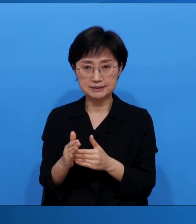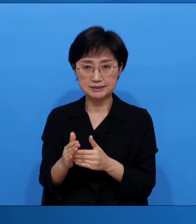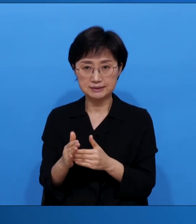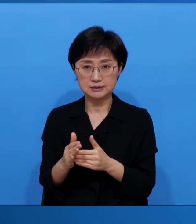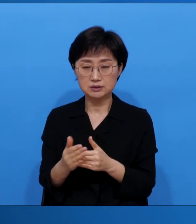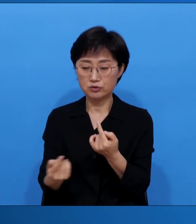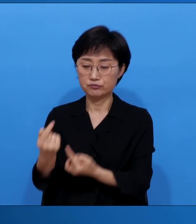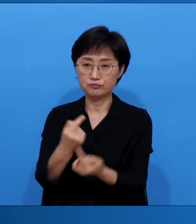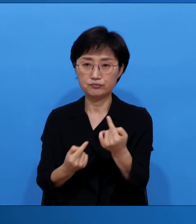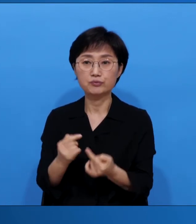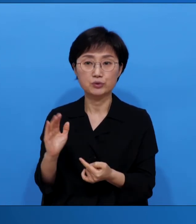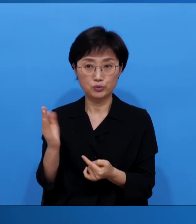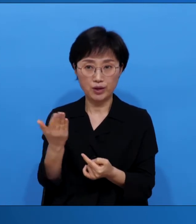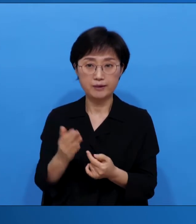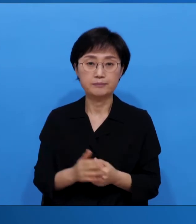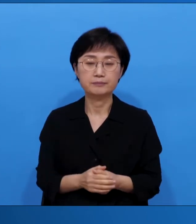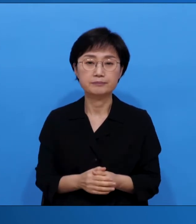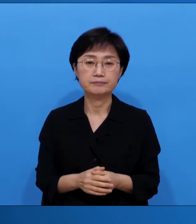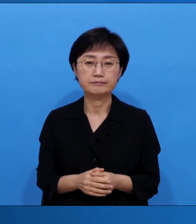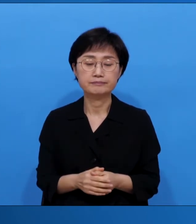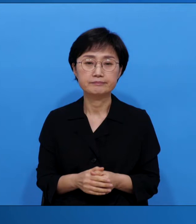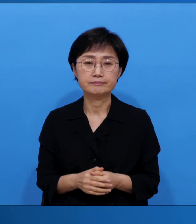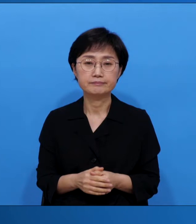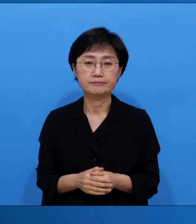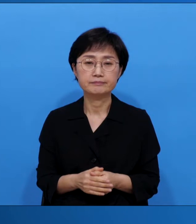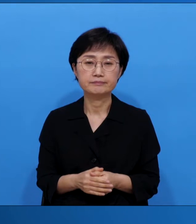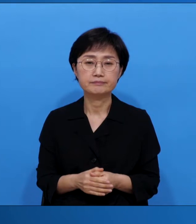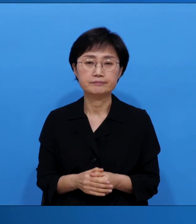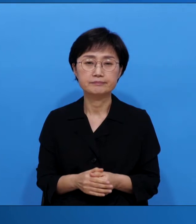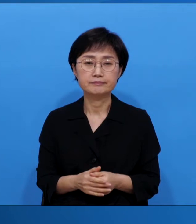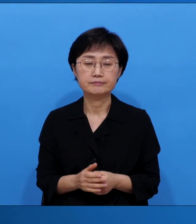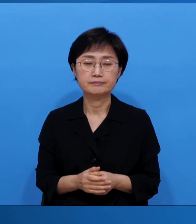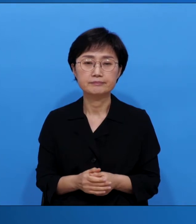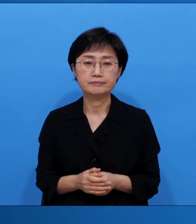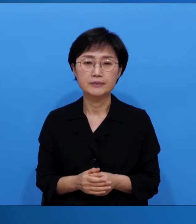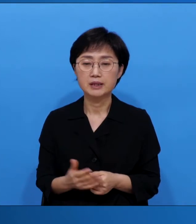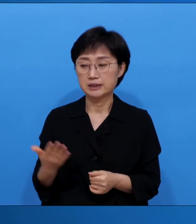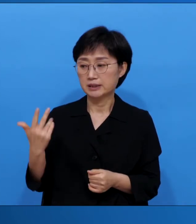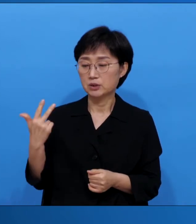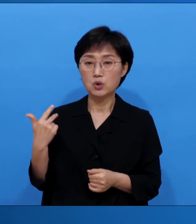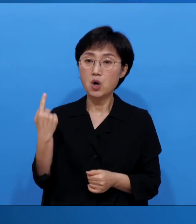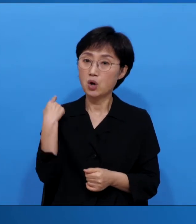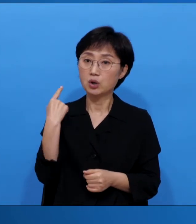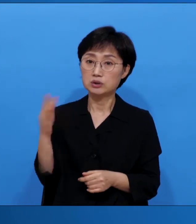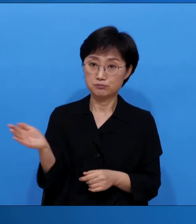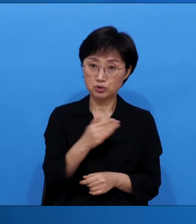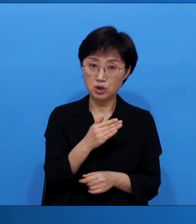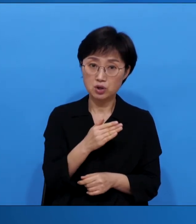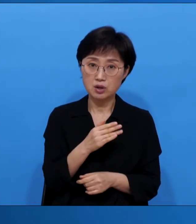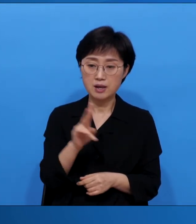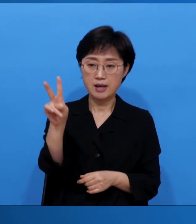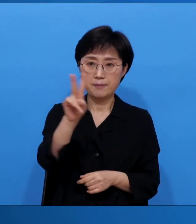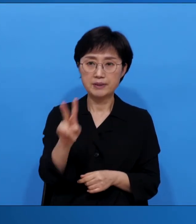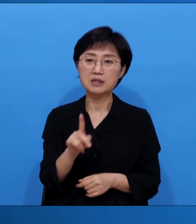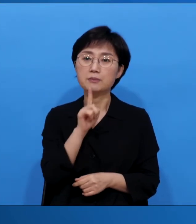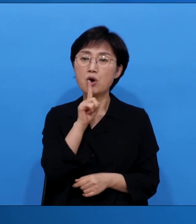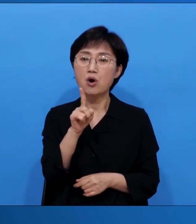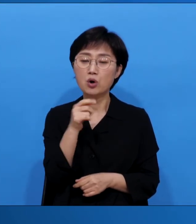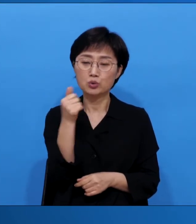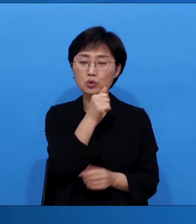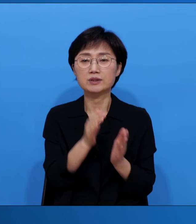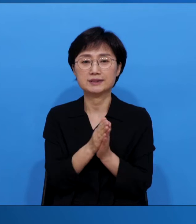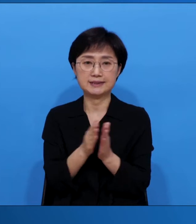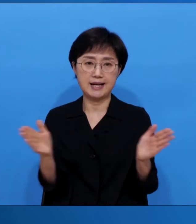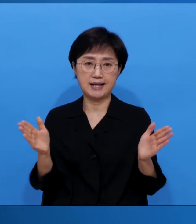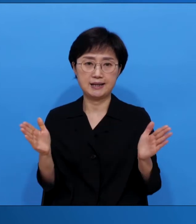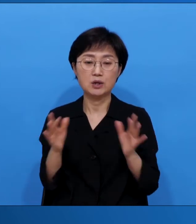개교회별로 등록받습니다. 지난 12일부터 베트남어 통역이 시작됐습니다. 산업선교 예배와